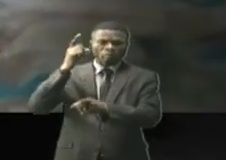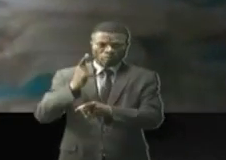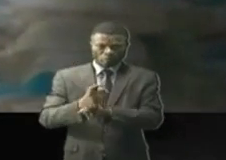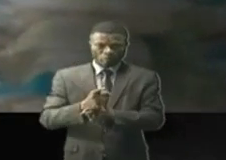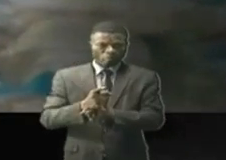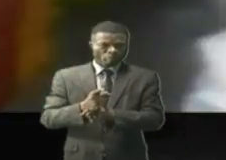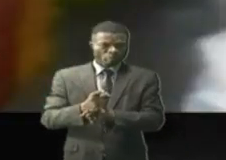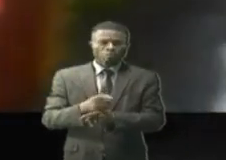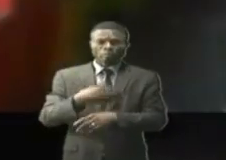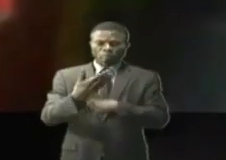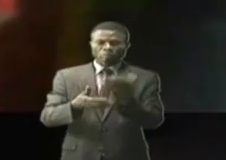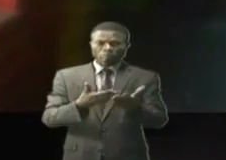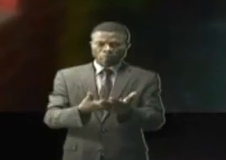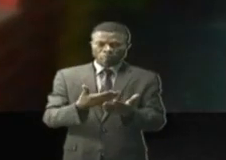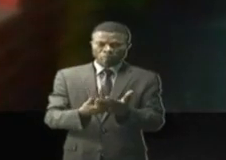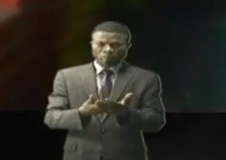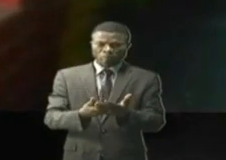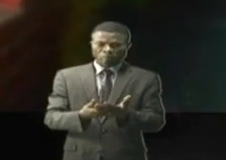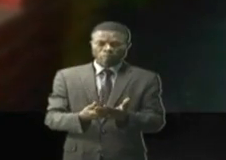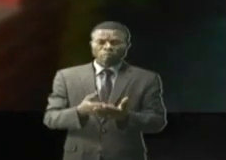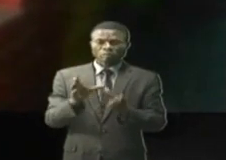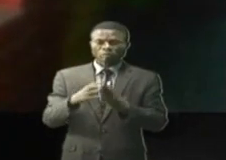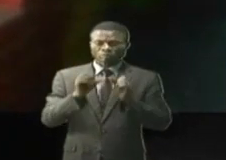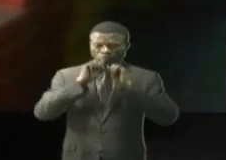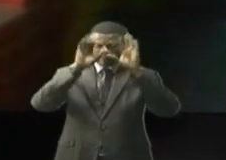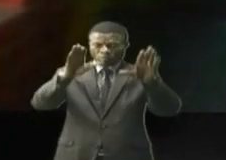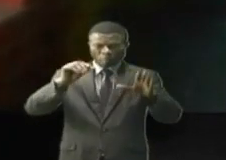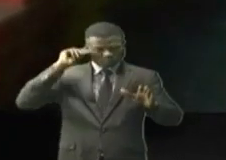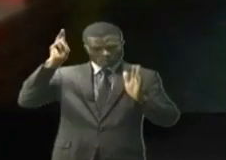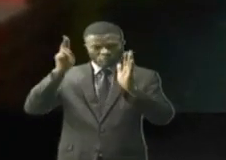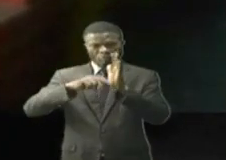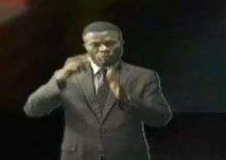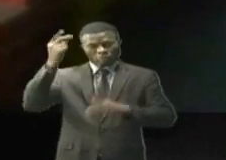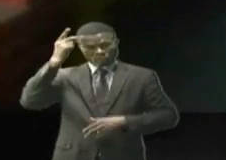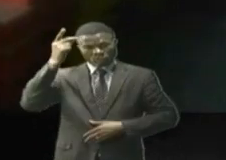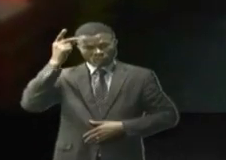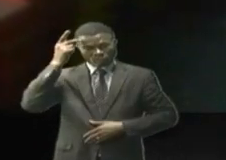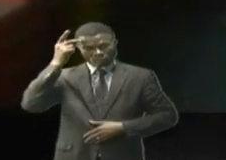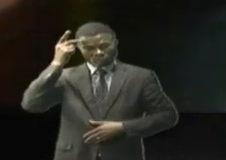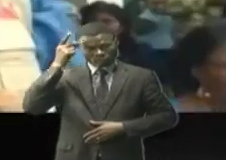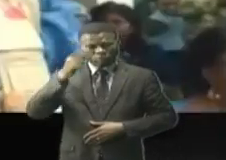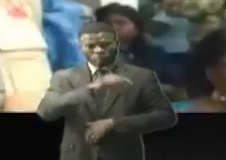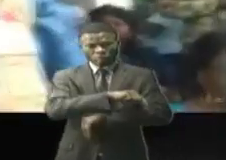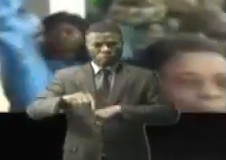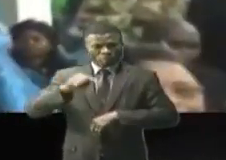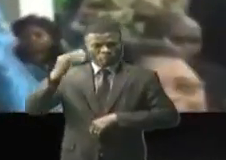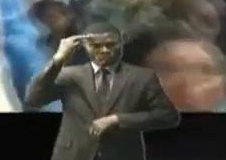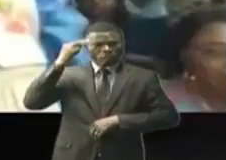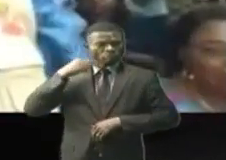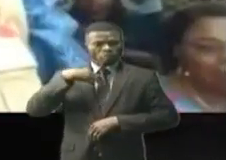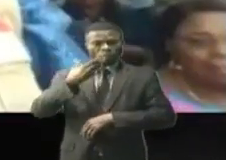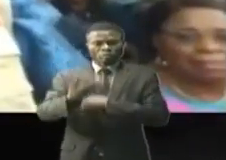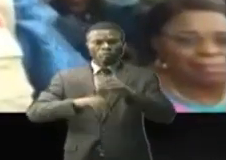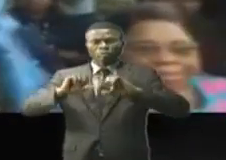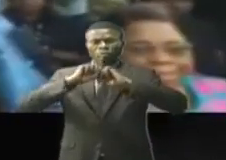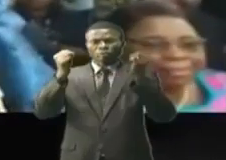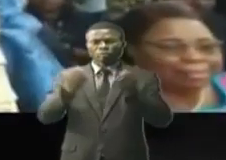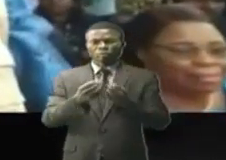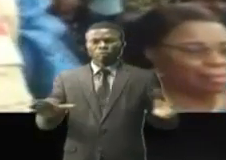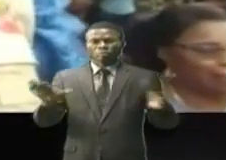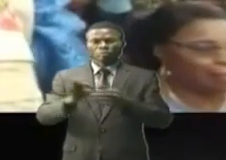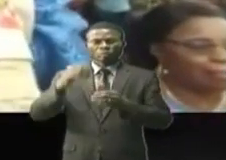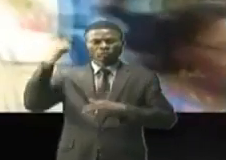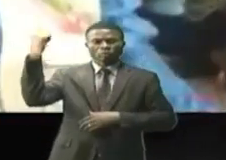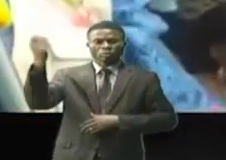été apportées aux déplacés sous la bénédiction du gouvernement central par le ministère des Actions sociales, solidarité et